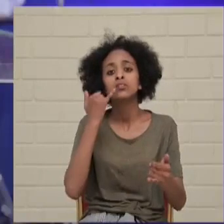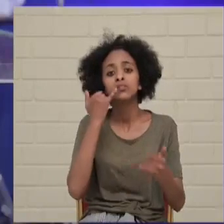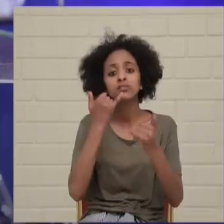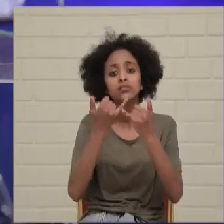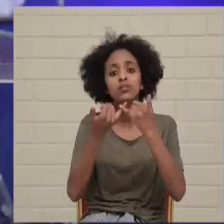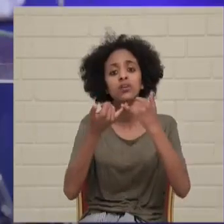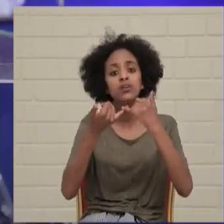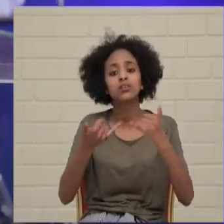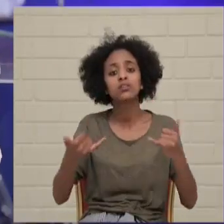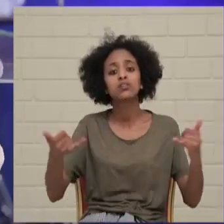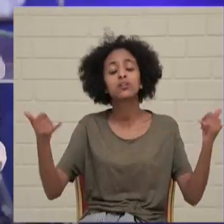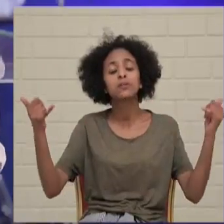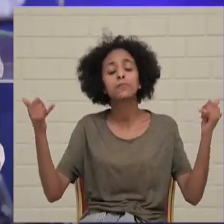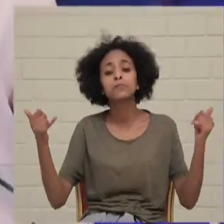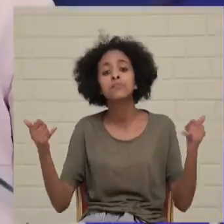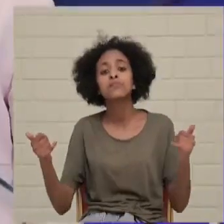እንታረቅ